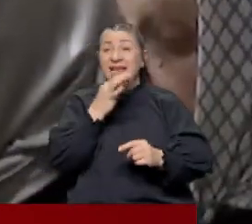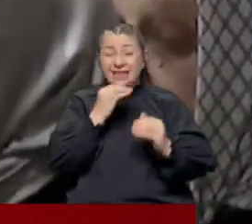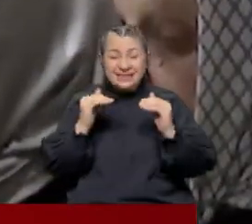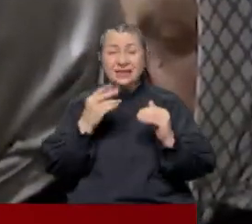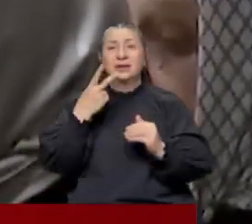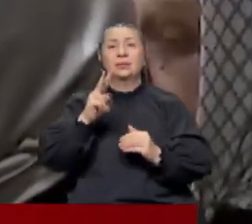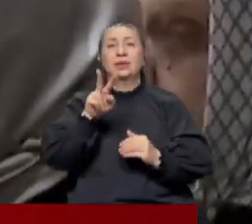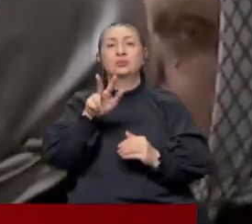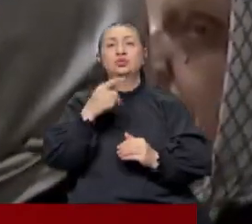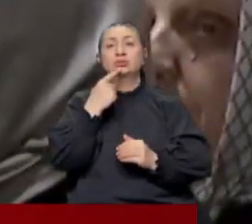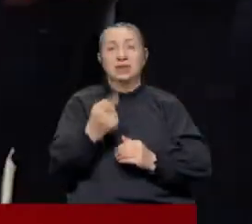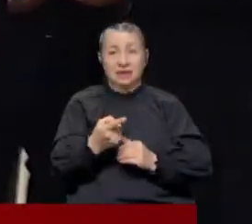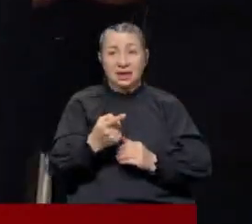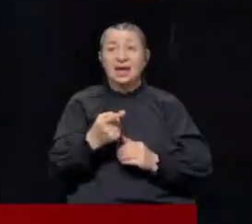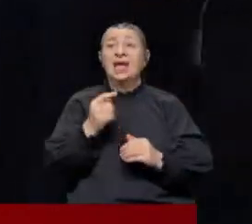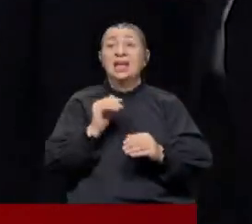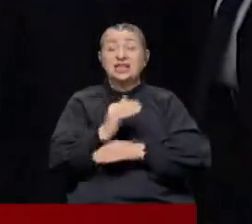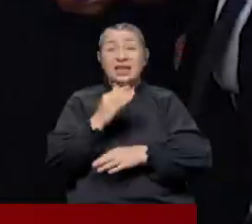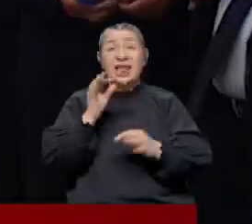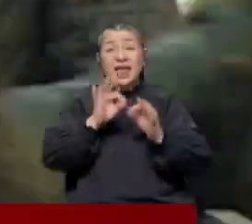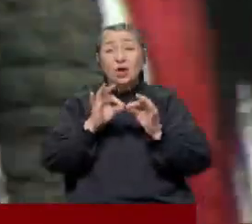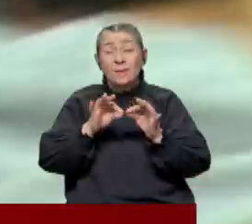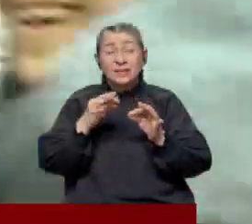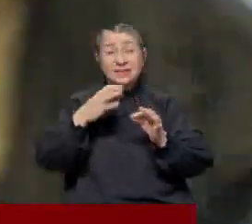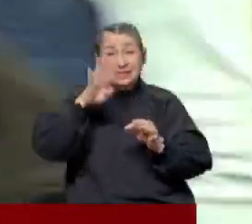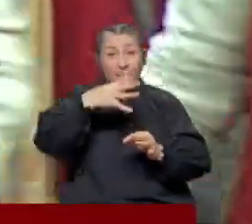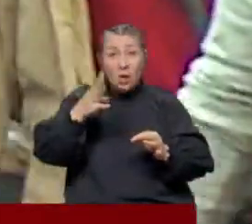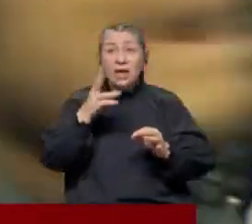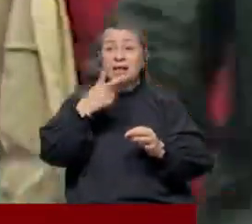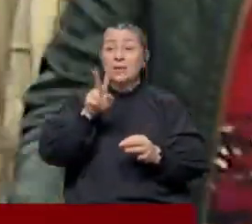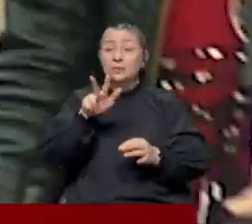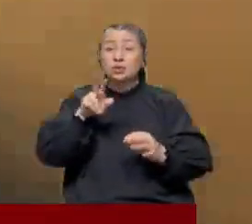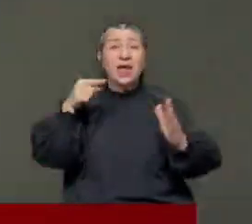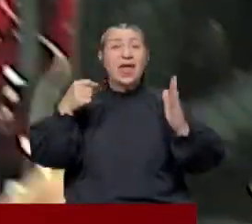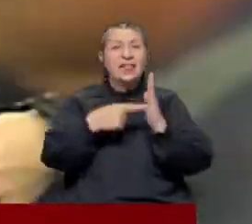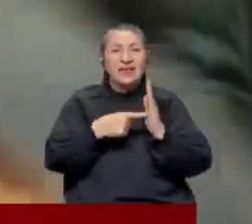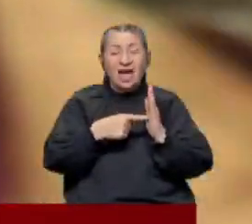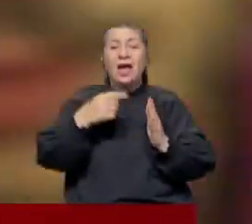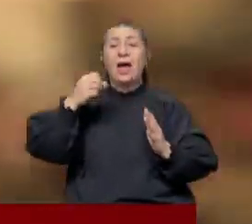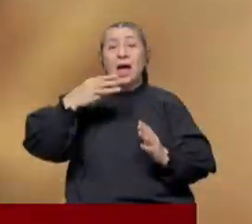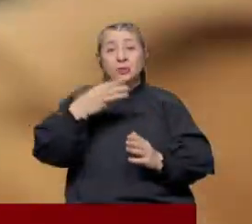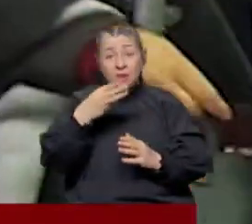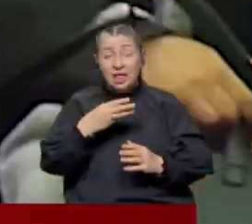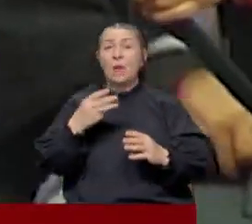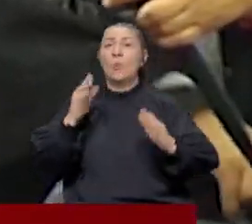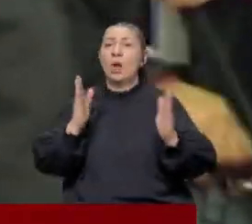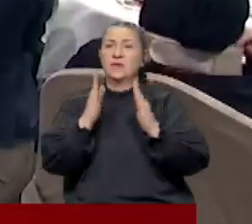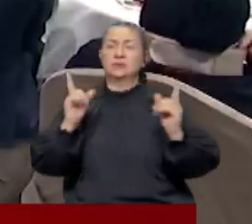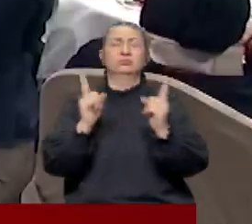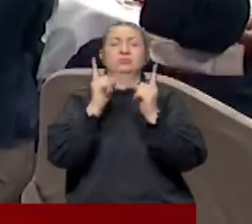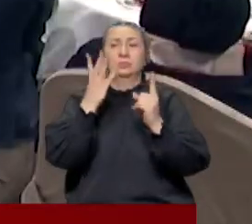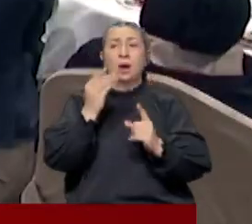olarak 2023'ü işaret etti. Yaşanan ekonomik tablo ve 2023 hedefleri Erdoğan'la muhalefeti karşı karşıya